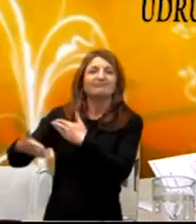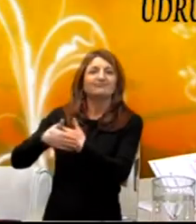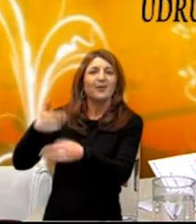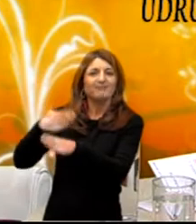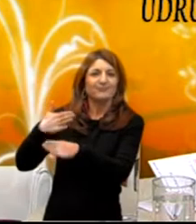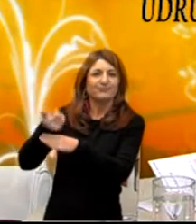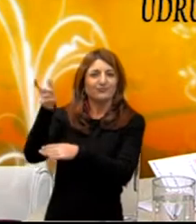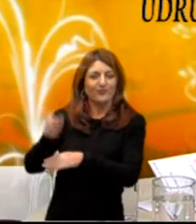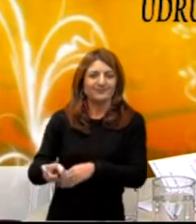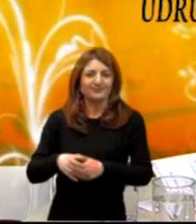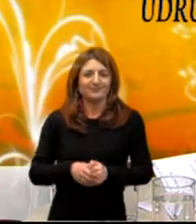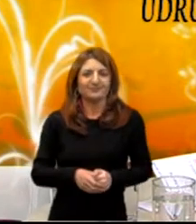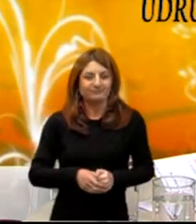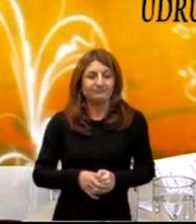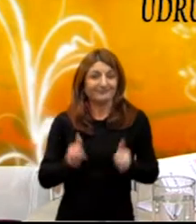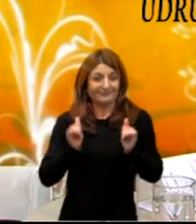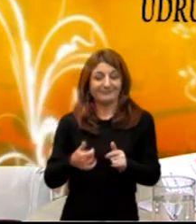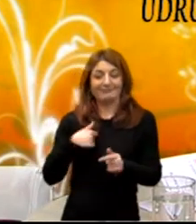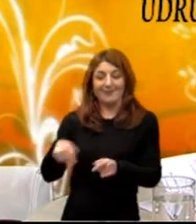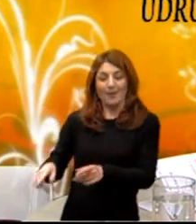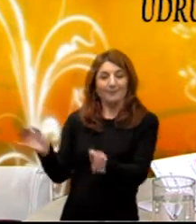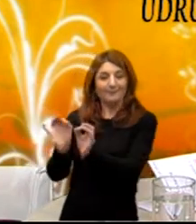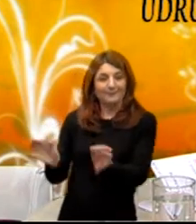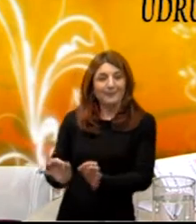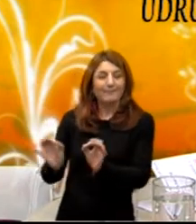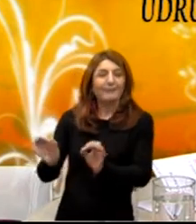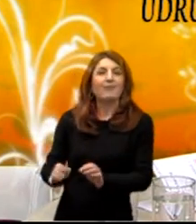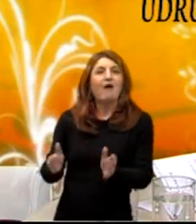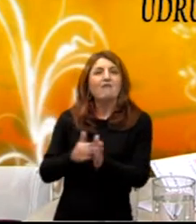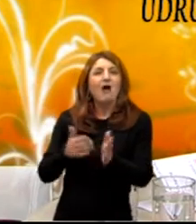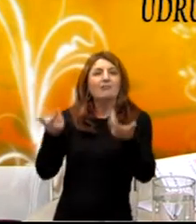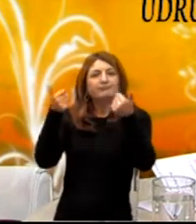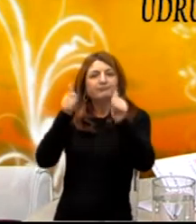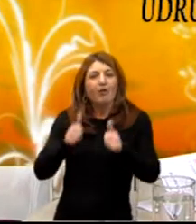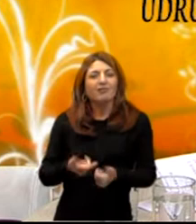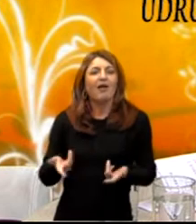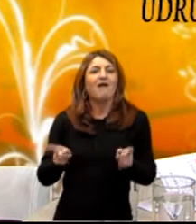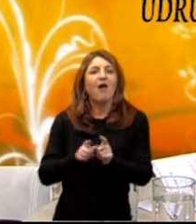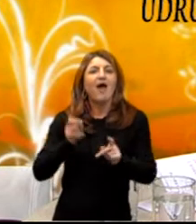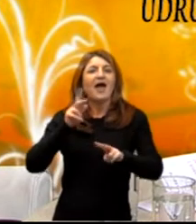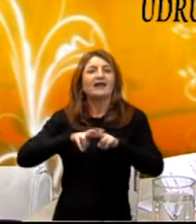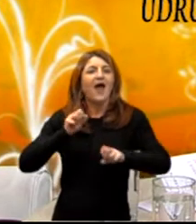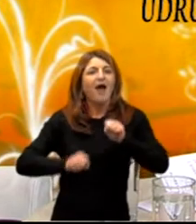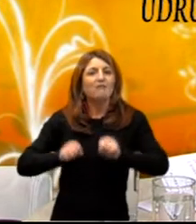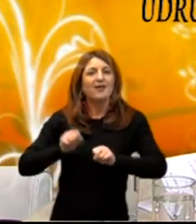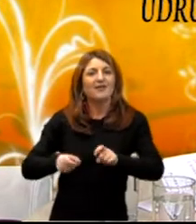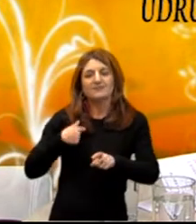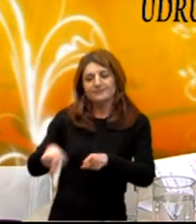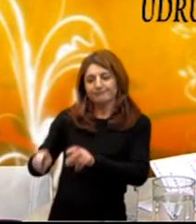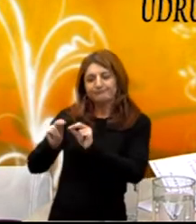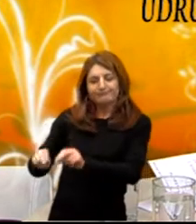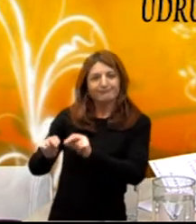sad pripremate u tome, ja bih rekla, modelu rehabilitacije. Da. Najprije pripremate